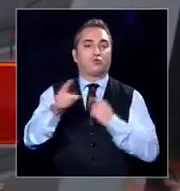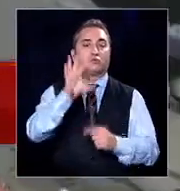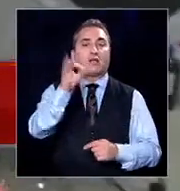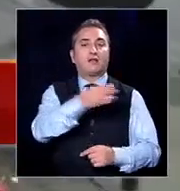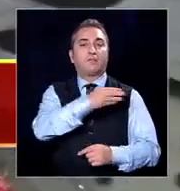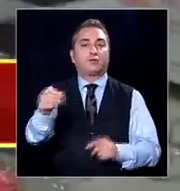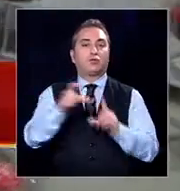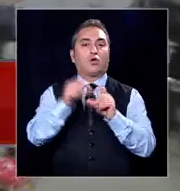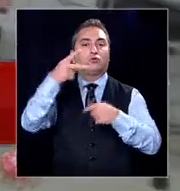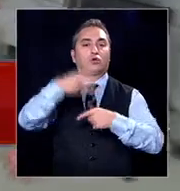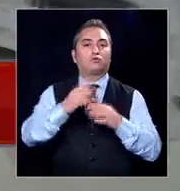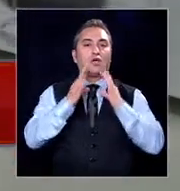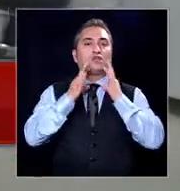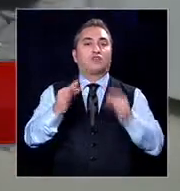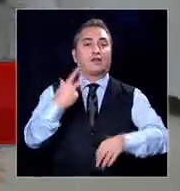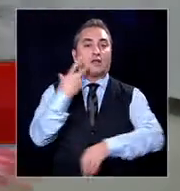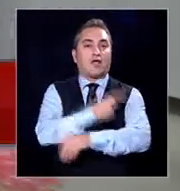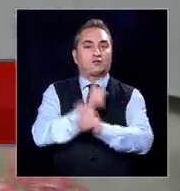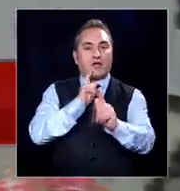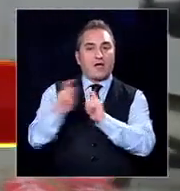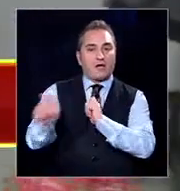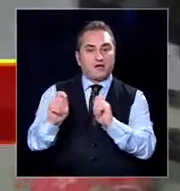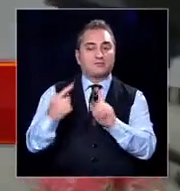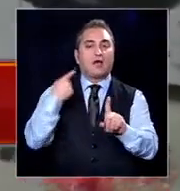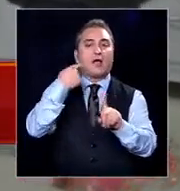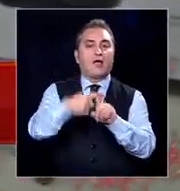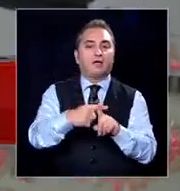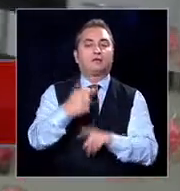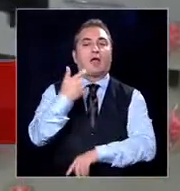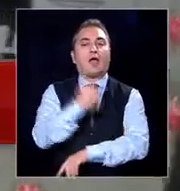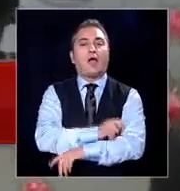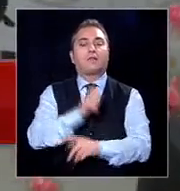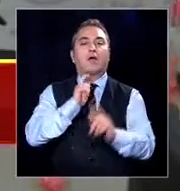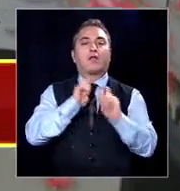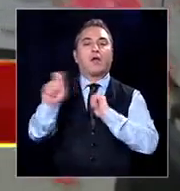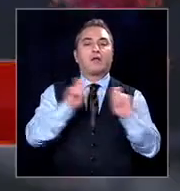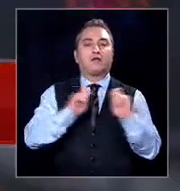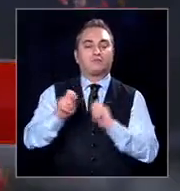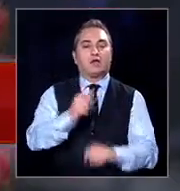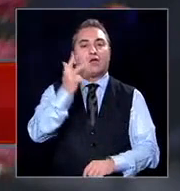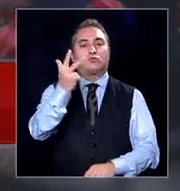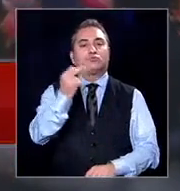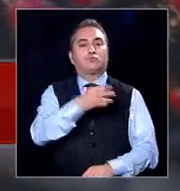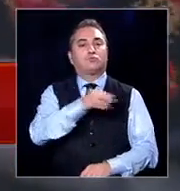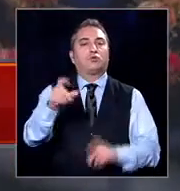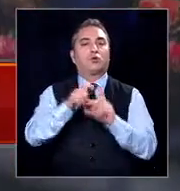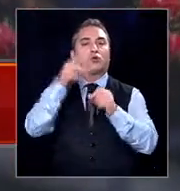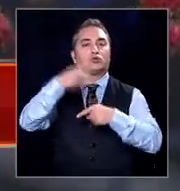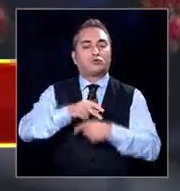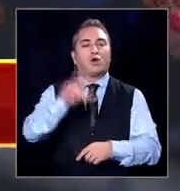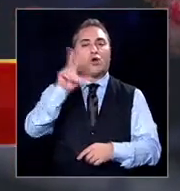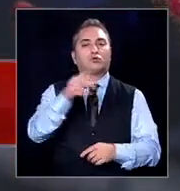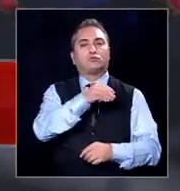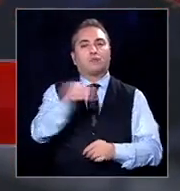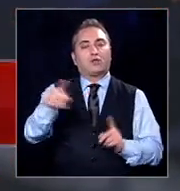dozluk Çin aşısı anlaşmasına ek olarak Alman aşısı için de 3,5 milyon dozun garanti olduğunu, 30 milyona kadar